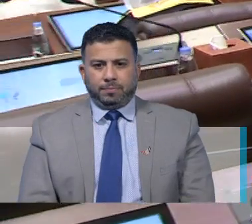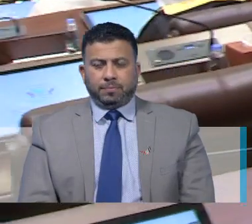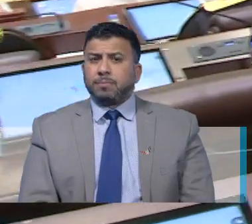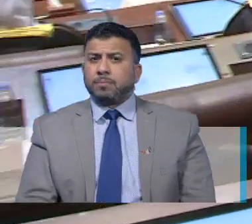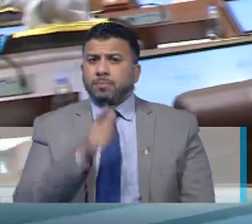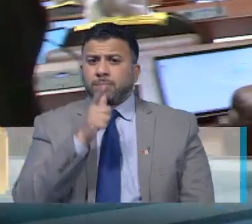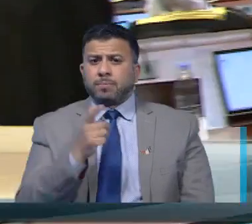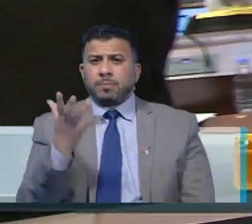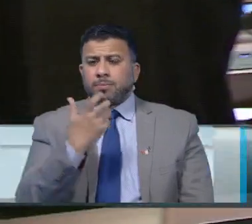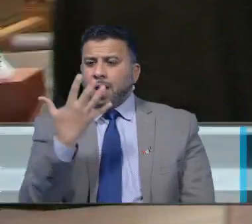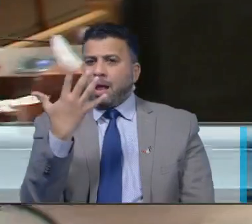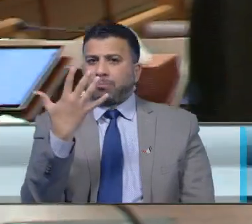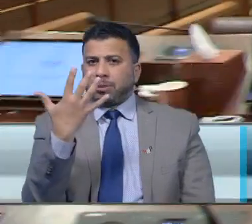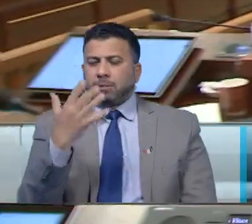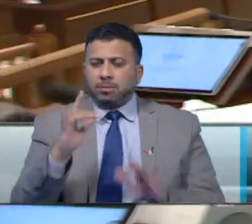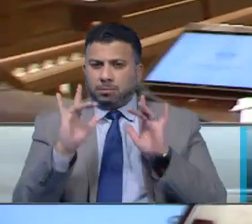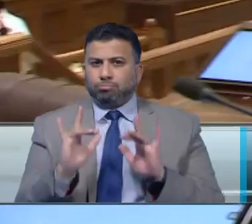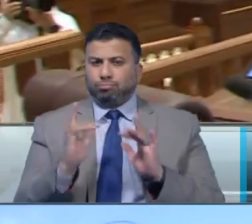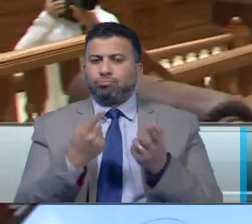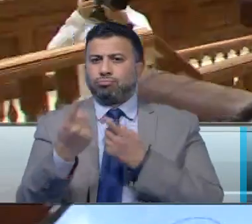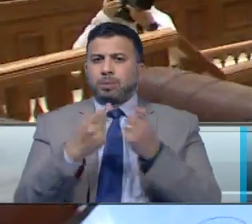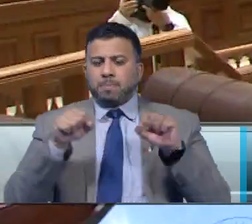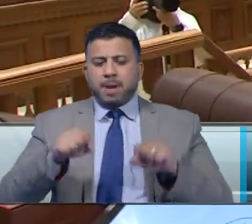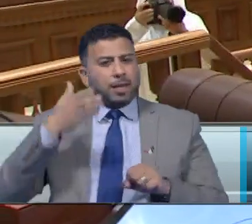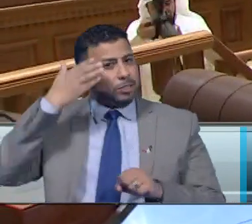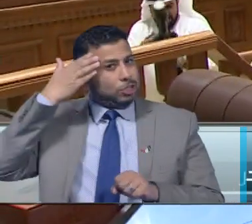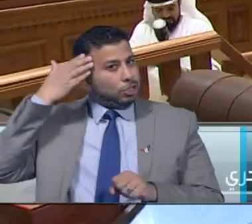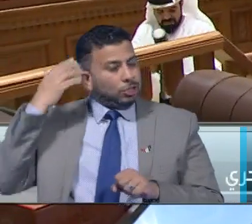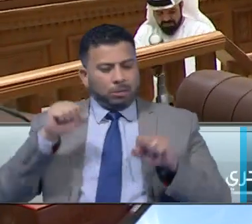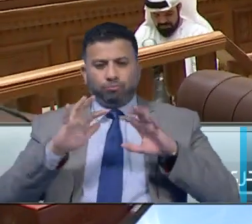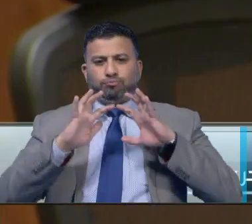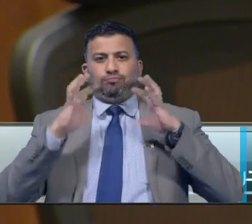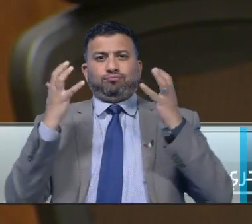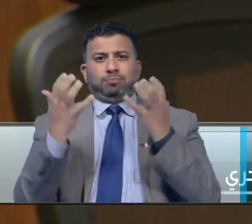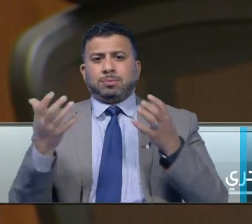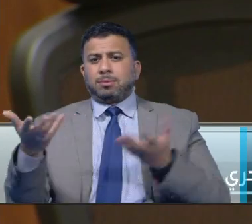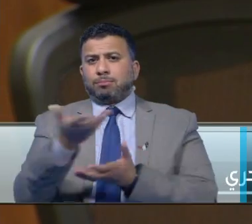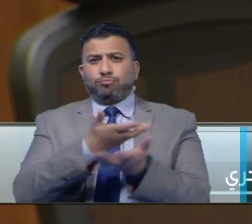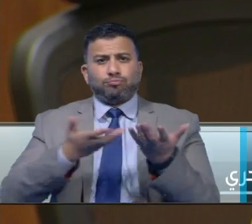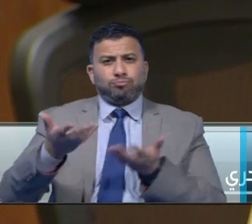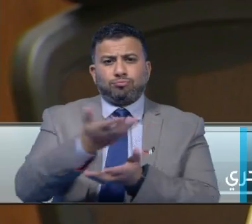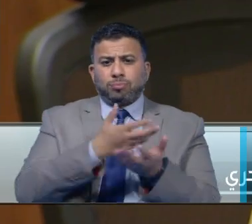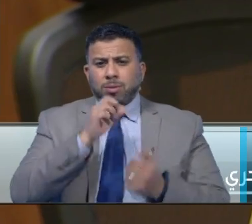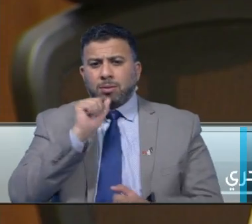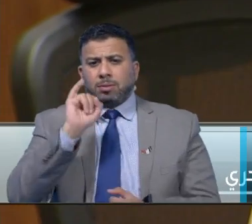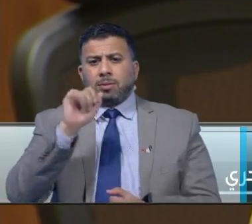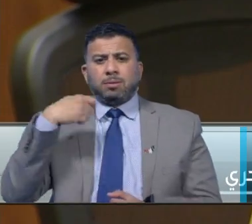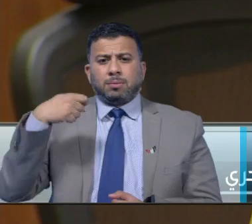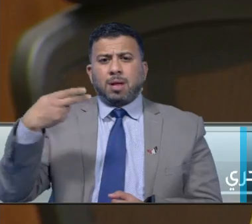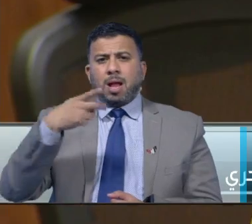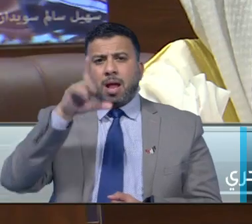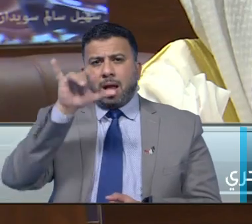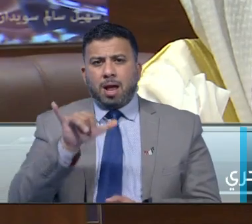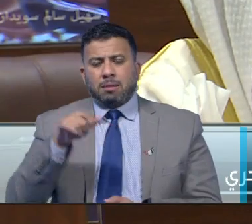في جلسته الخامسة ناقش المجلس الاستشاري لإمارة الشارقة برئاسة سعادة علي ميحد السويدي رئيس